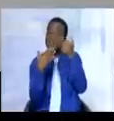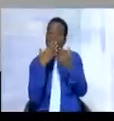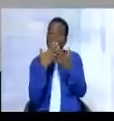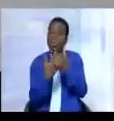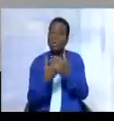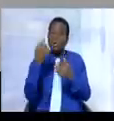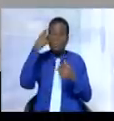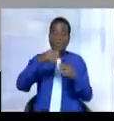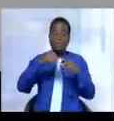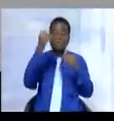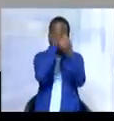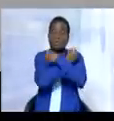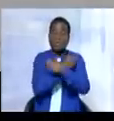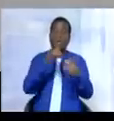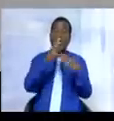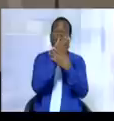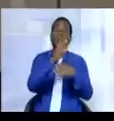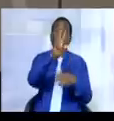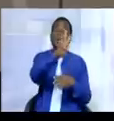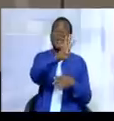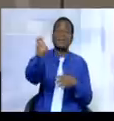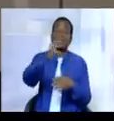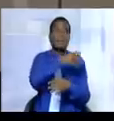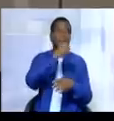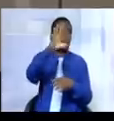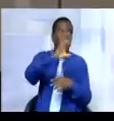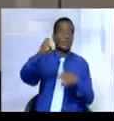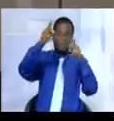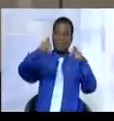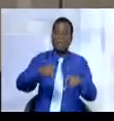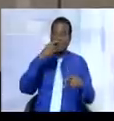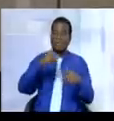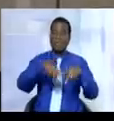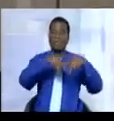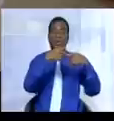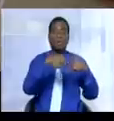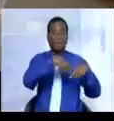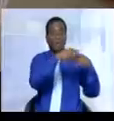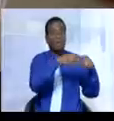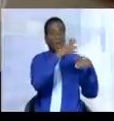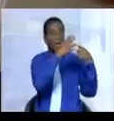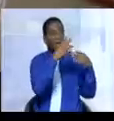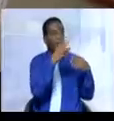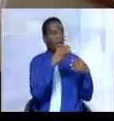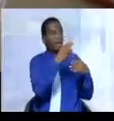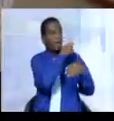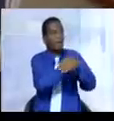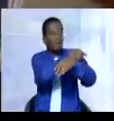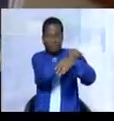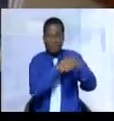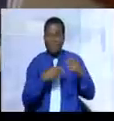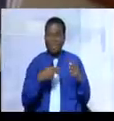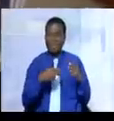des statistiques, entre 400 et 500 personnes sont hospitalisées par an en Côte d'Ivoire pour cause de dysfonctionnement des